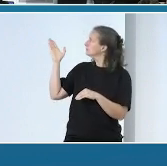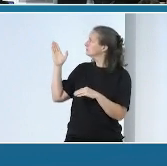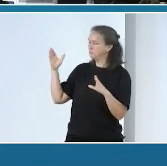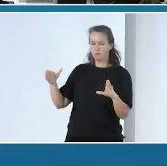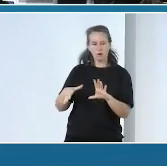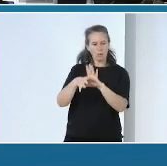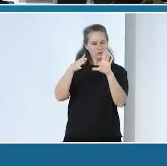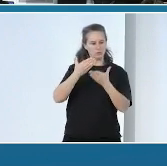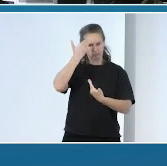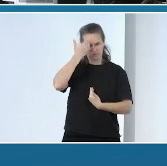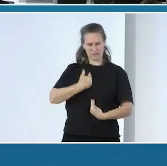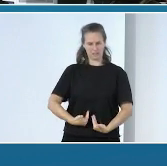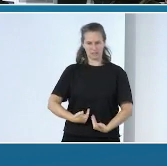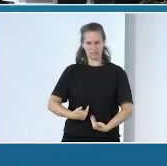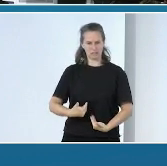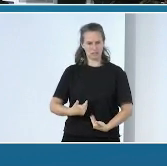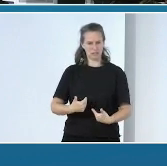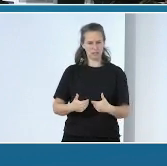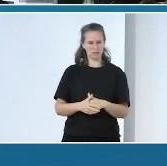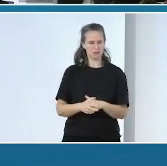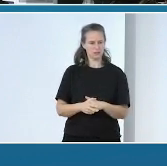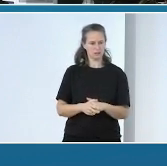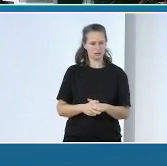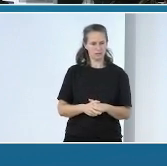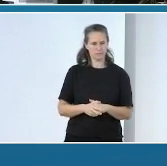représentation de la verticalité.